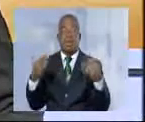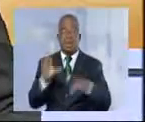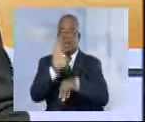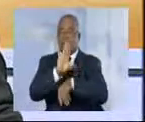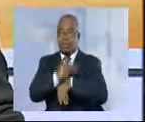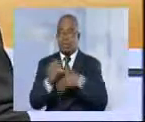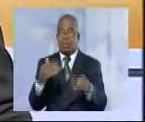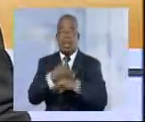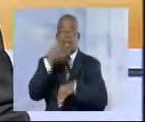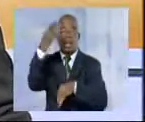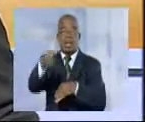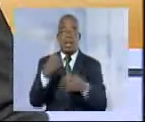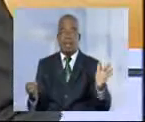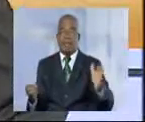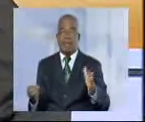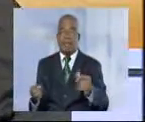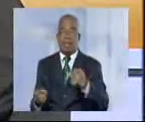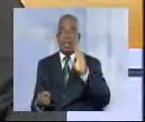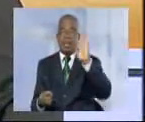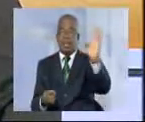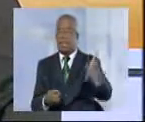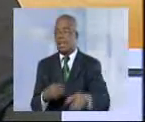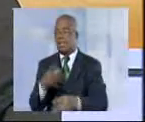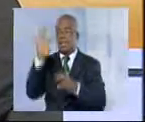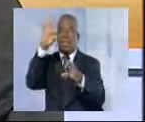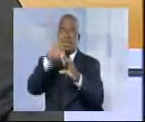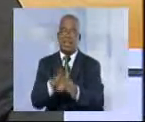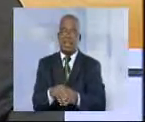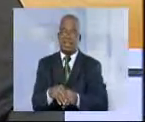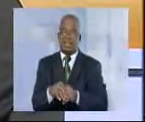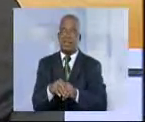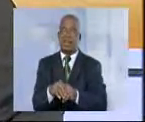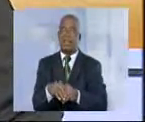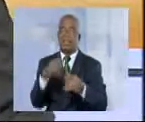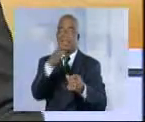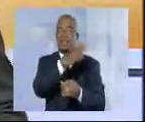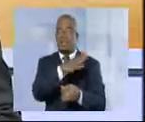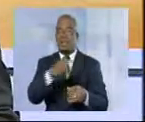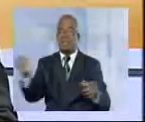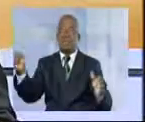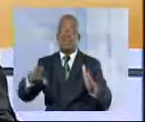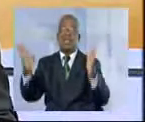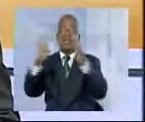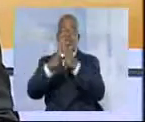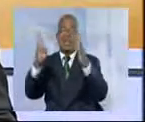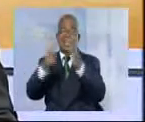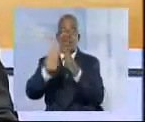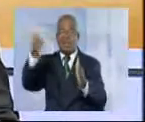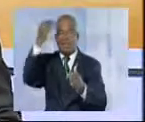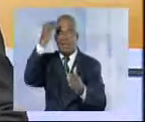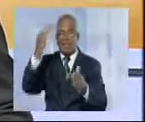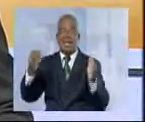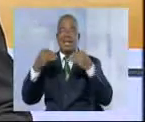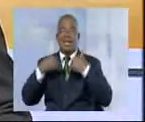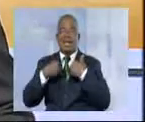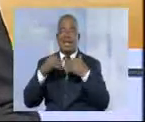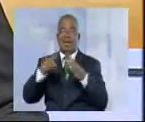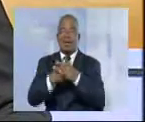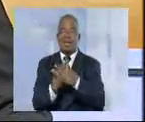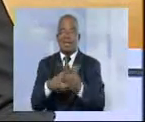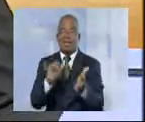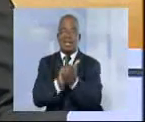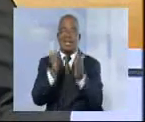d'Ivoire qu'après une pause due aux élections couplées municipales et régionales, le Conseil des ministres a repris ce matin au palais